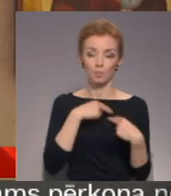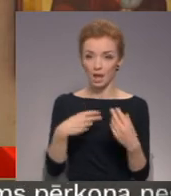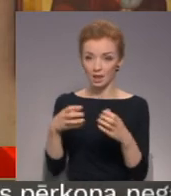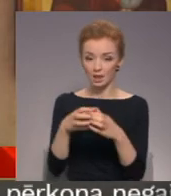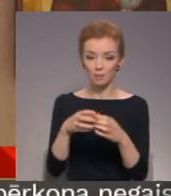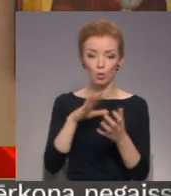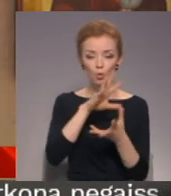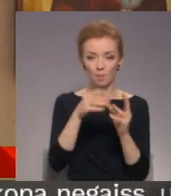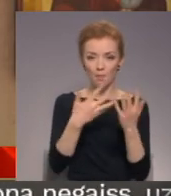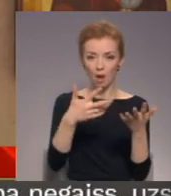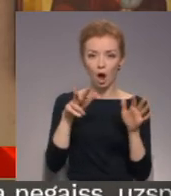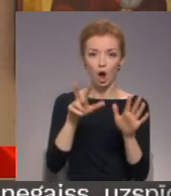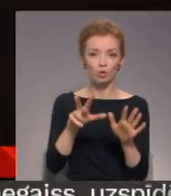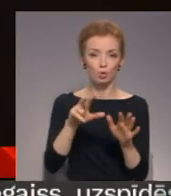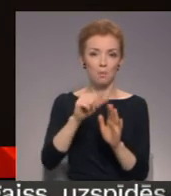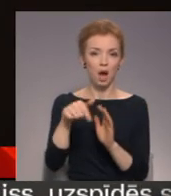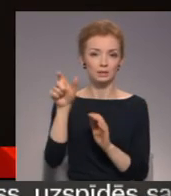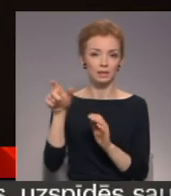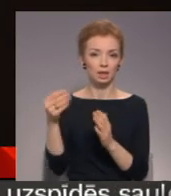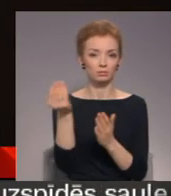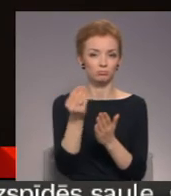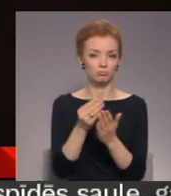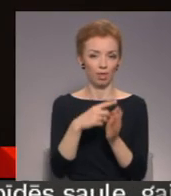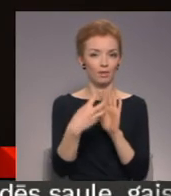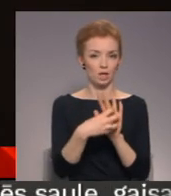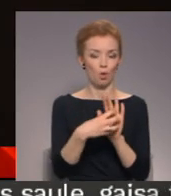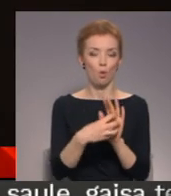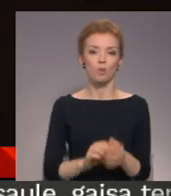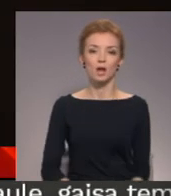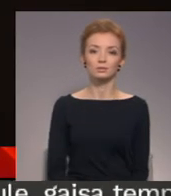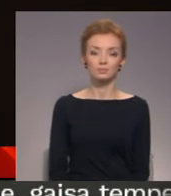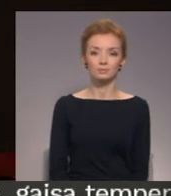58 mākslinieku gleznotās ikonas. Ieva Benefelda, Lants Peršavits, Skrundas televīzija.